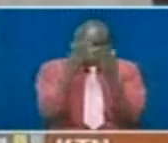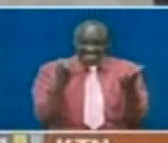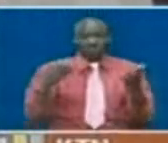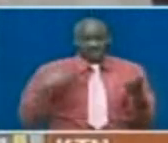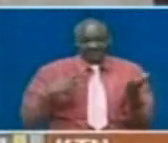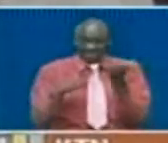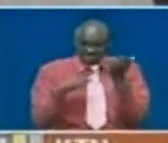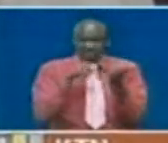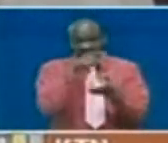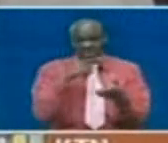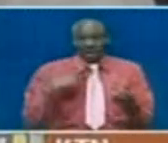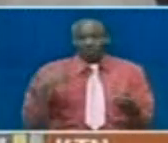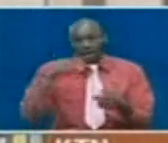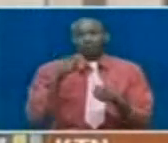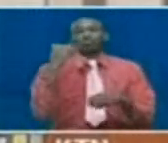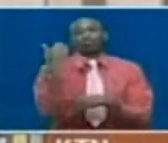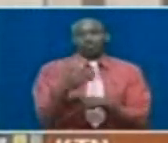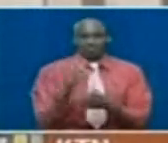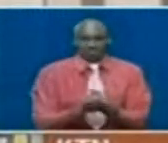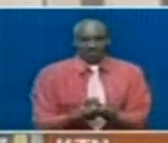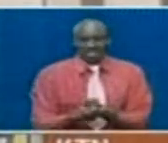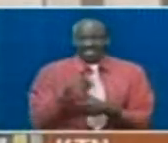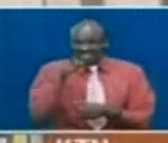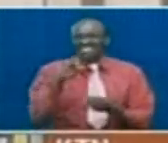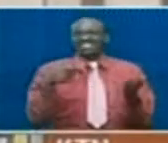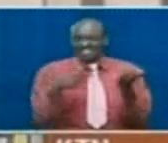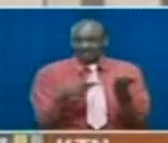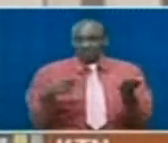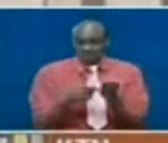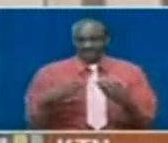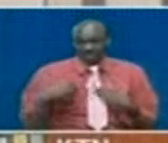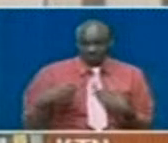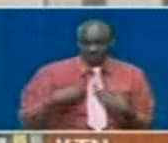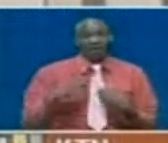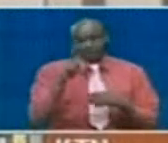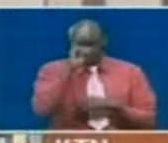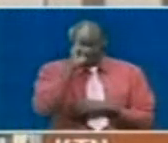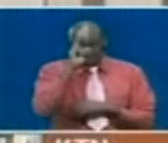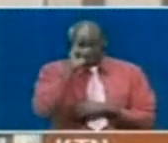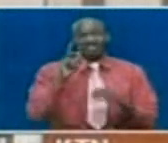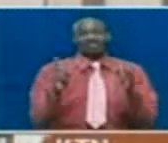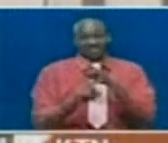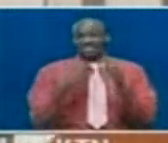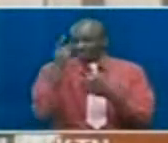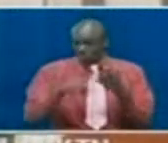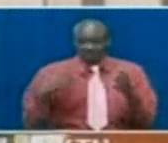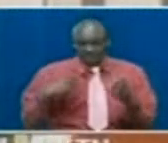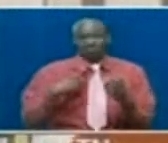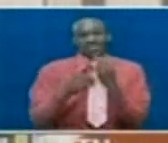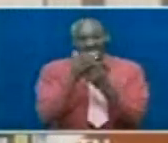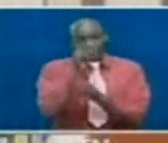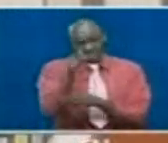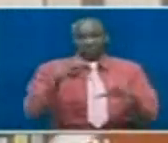this technology is coming to address. Ndio teknolojia ambayo idara ya polisi imeamua kuikumbatia ili kukabiliana na swala la uhaba wa nyumba